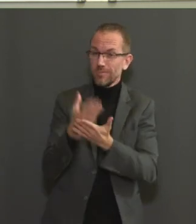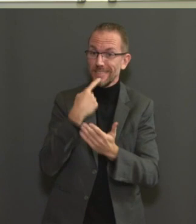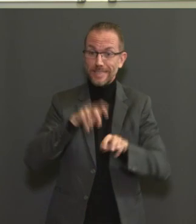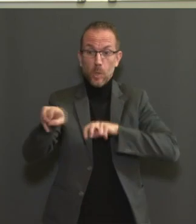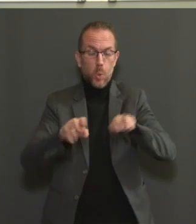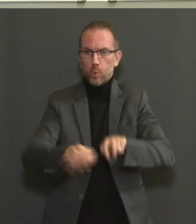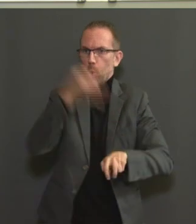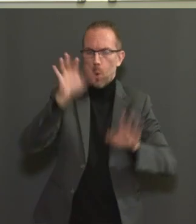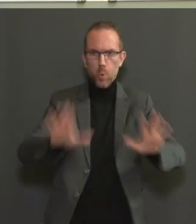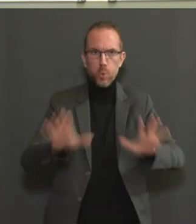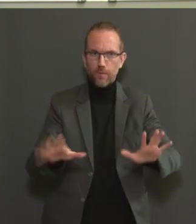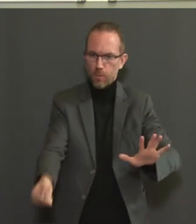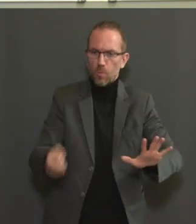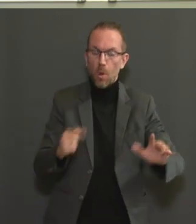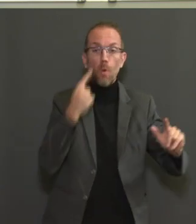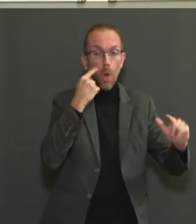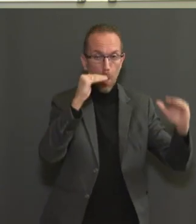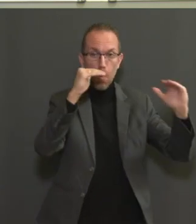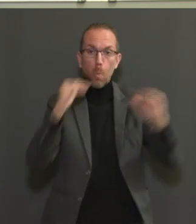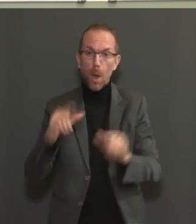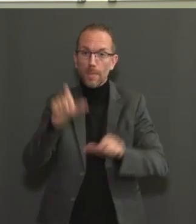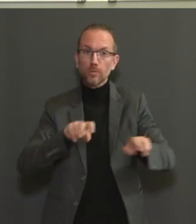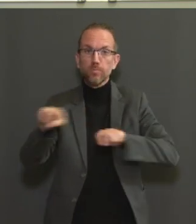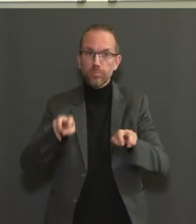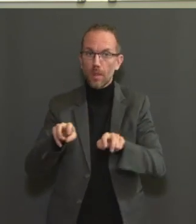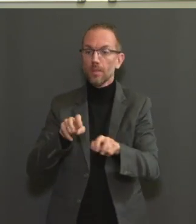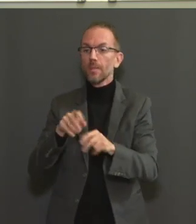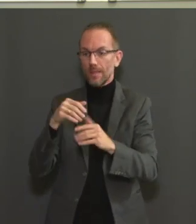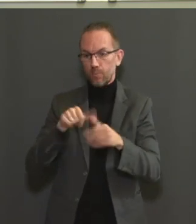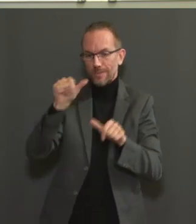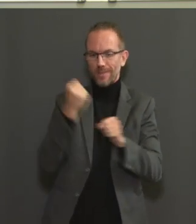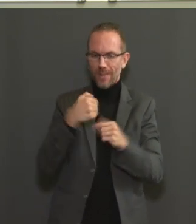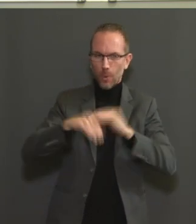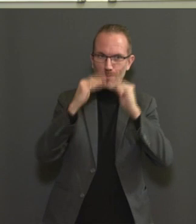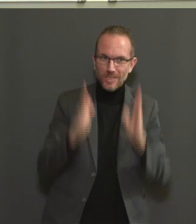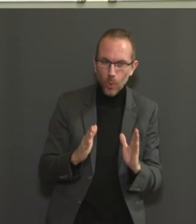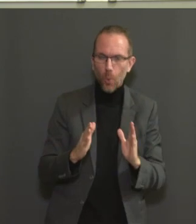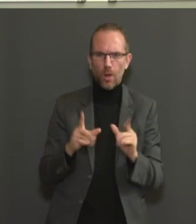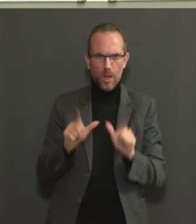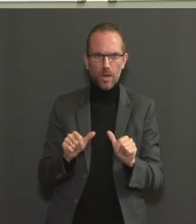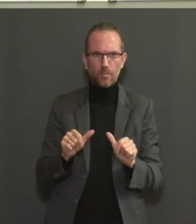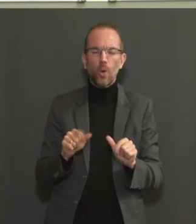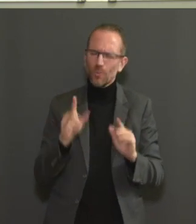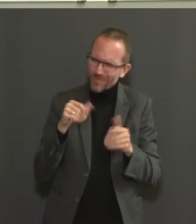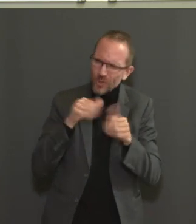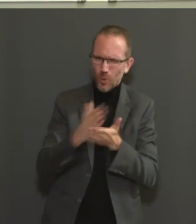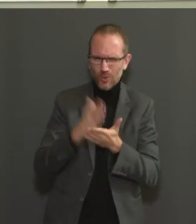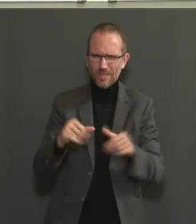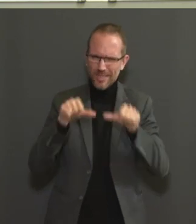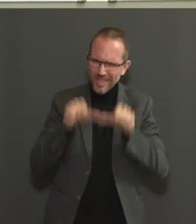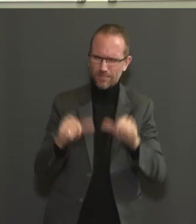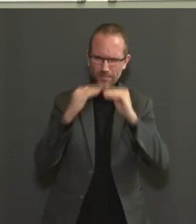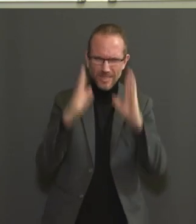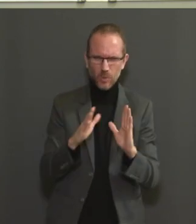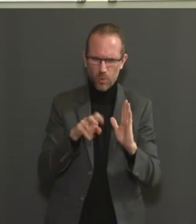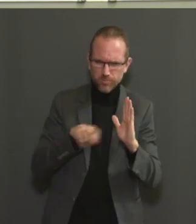est probablement un peu mieux appliqué et pourrait certainement l'être encore un peu plus. Je pense qu'il est important de considérer qu'actuellement, dans